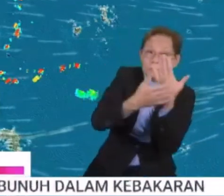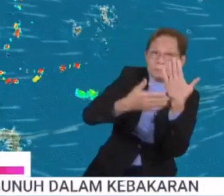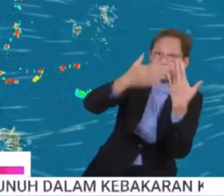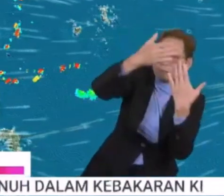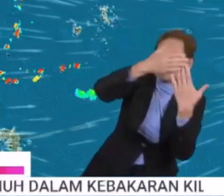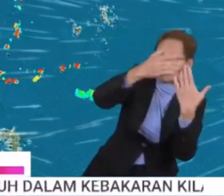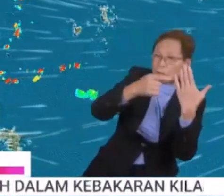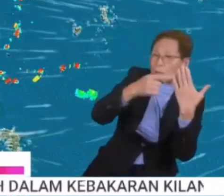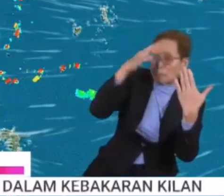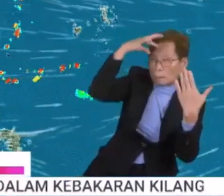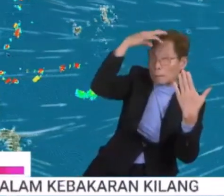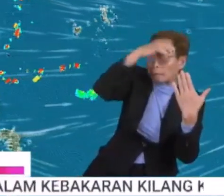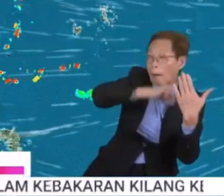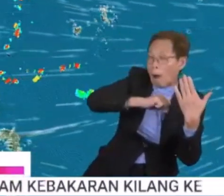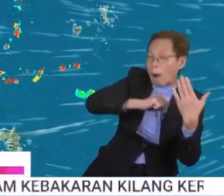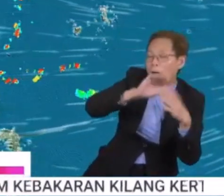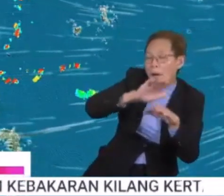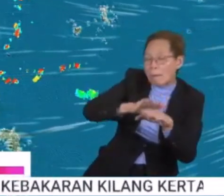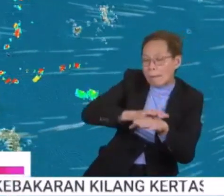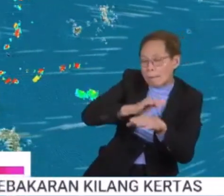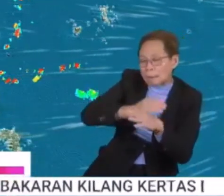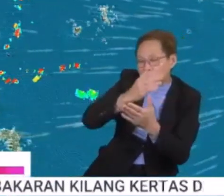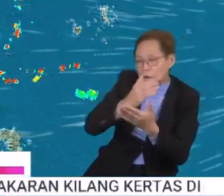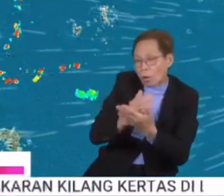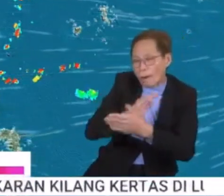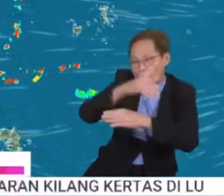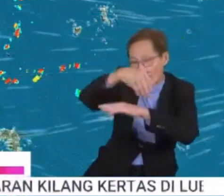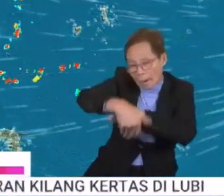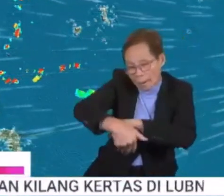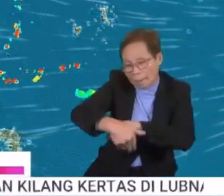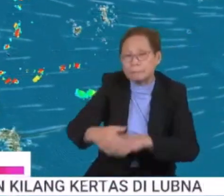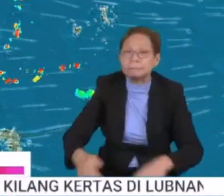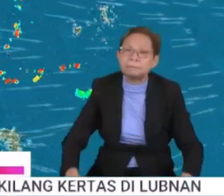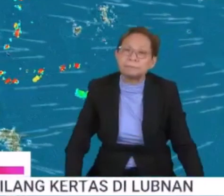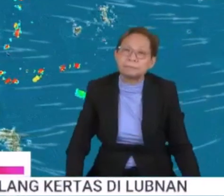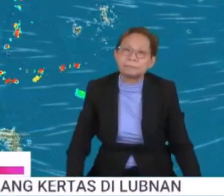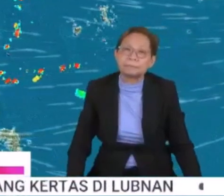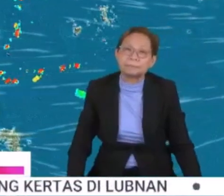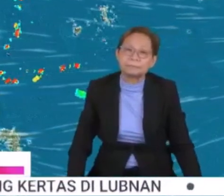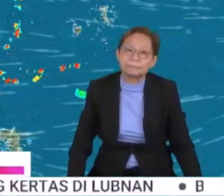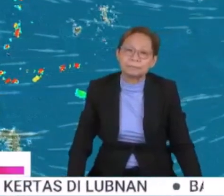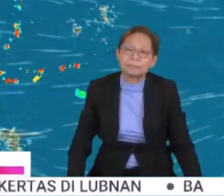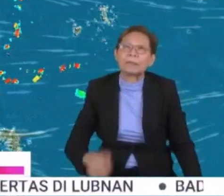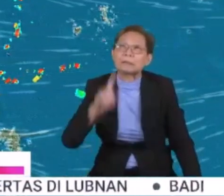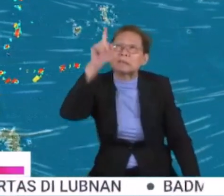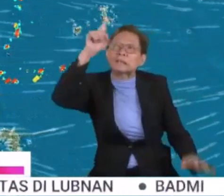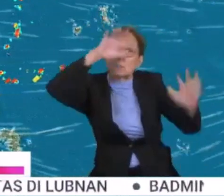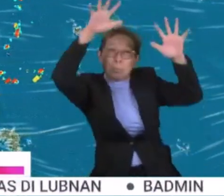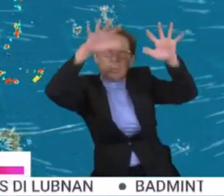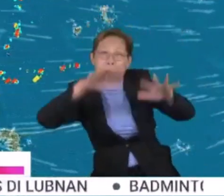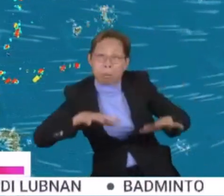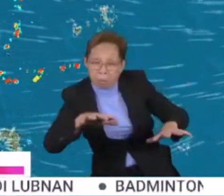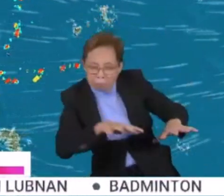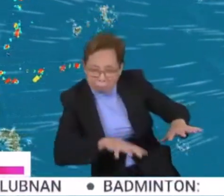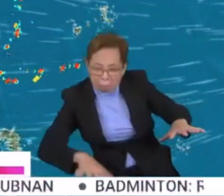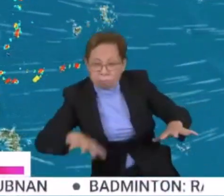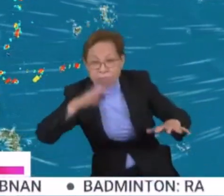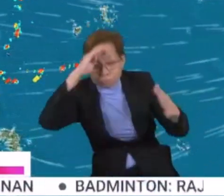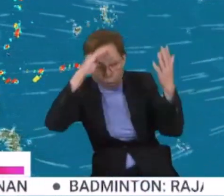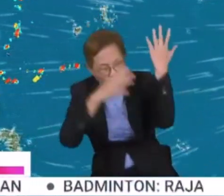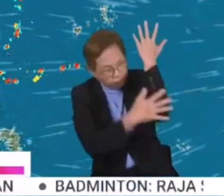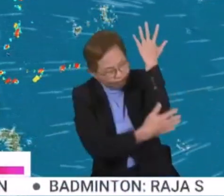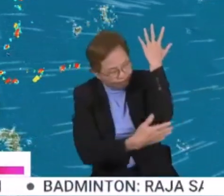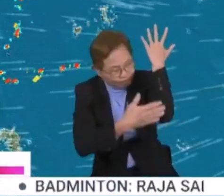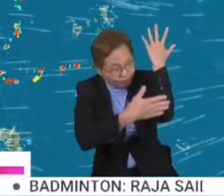semenanjung dijangkakan akan beransur reda menjelang lewat petang nanti. Namun demikian, keadaan cuaca lembap di sekitar negeri